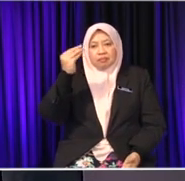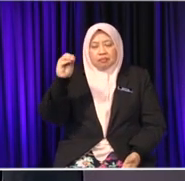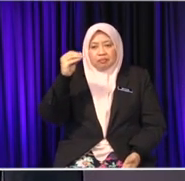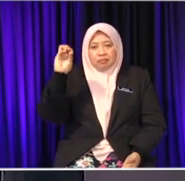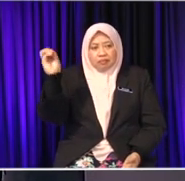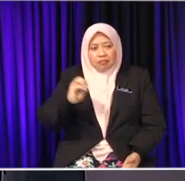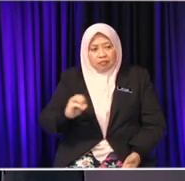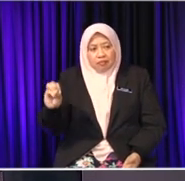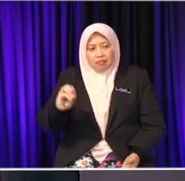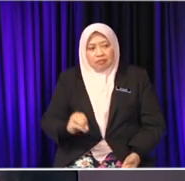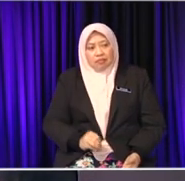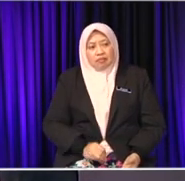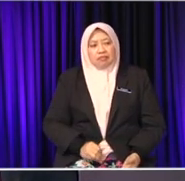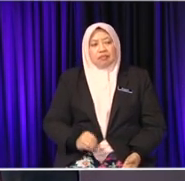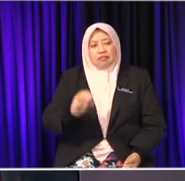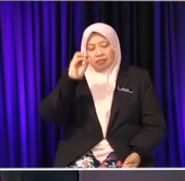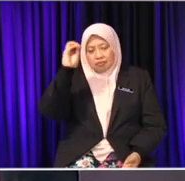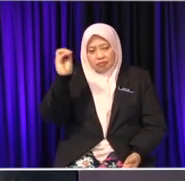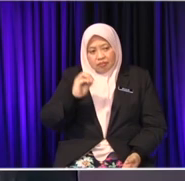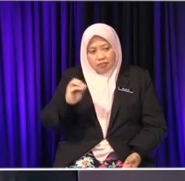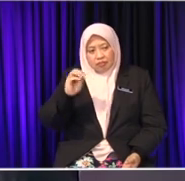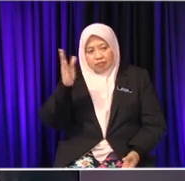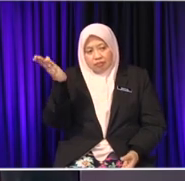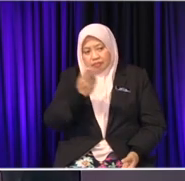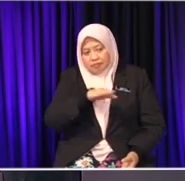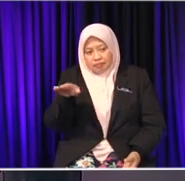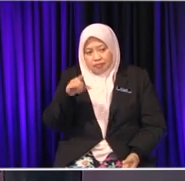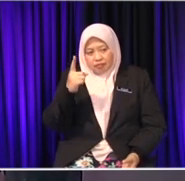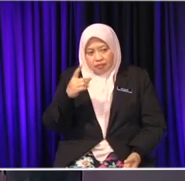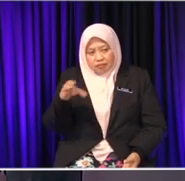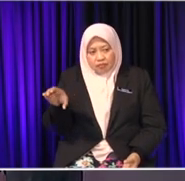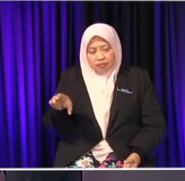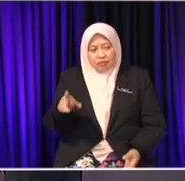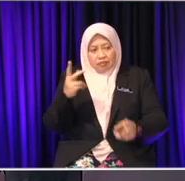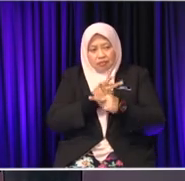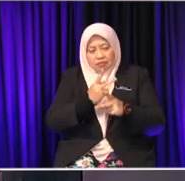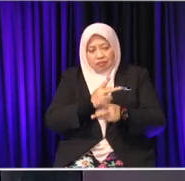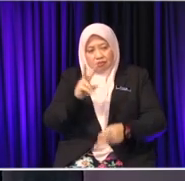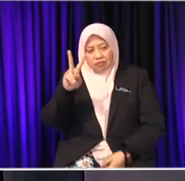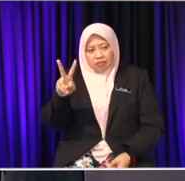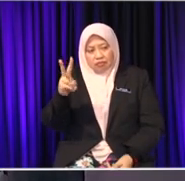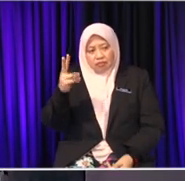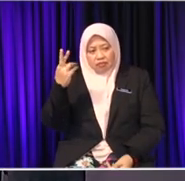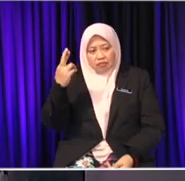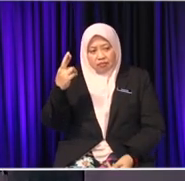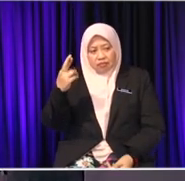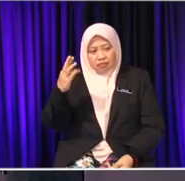nih 80 + 1 ini membeli sebanyak